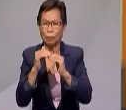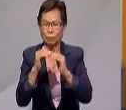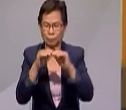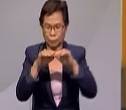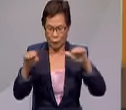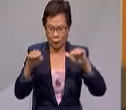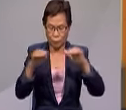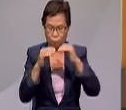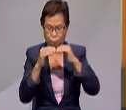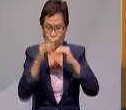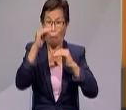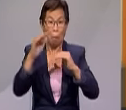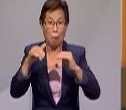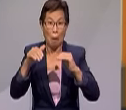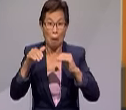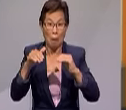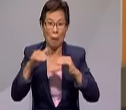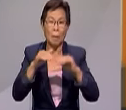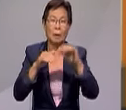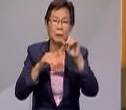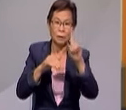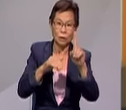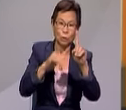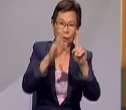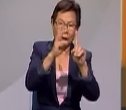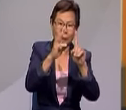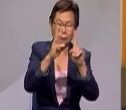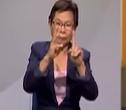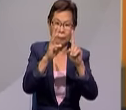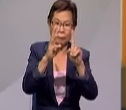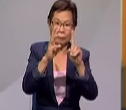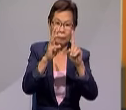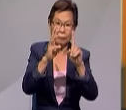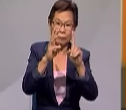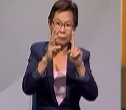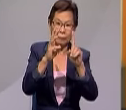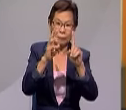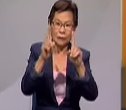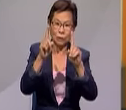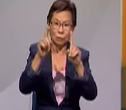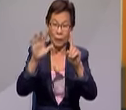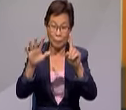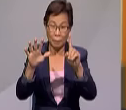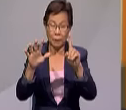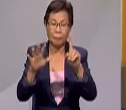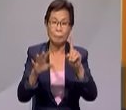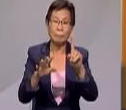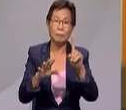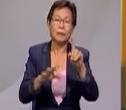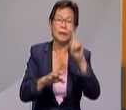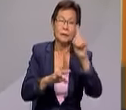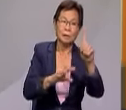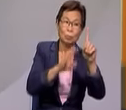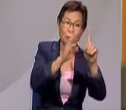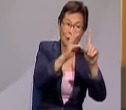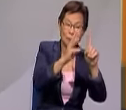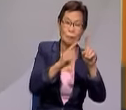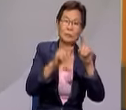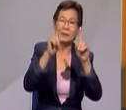statik, iaitu pada 1.6-1.5. Tapi jika kita dapat melepasi 1.6-1.5 itu,